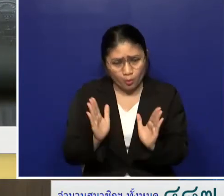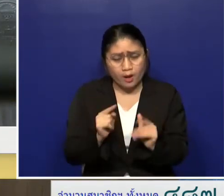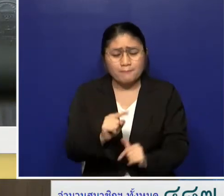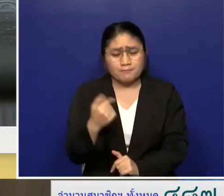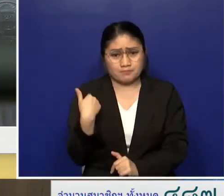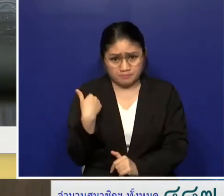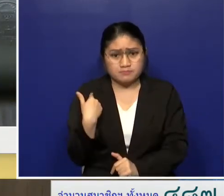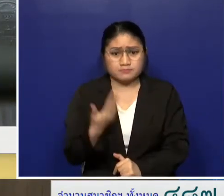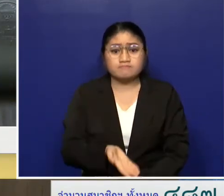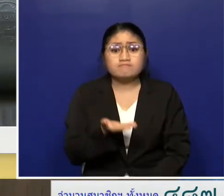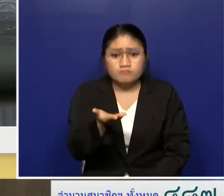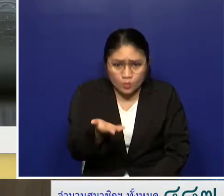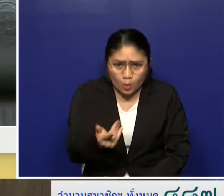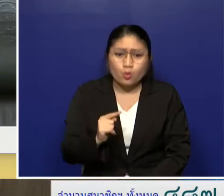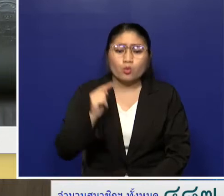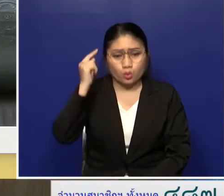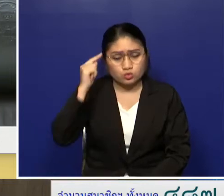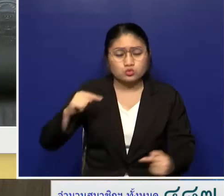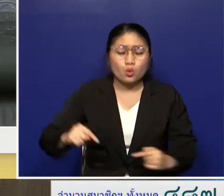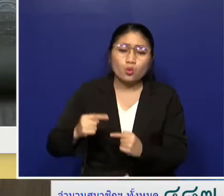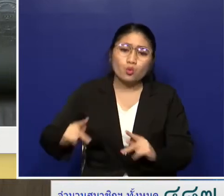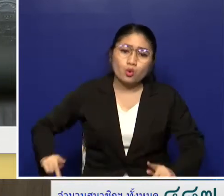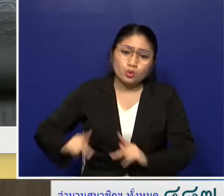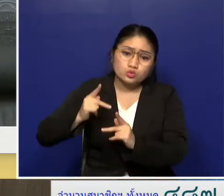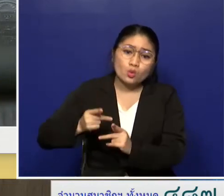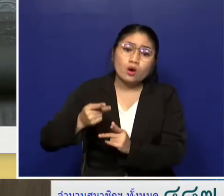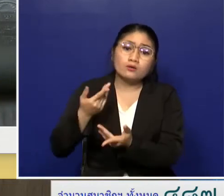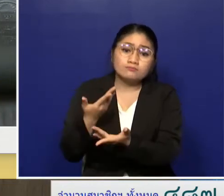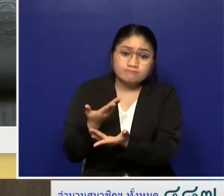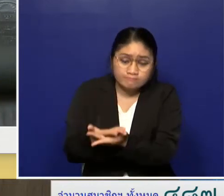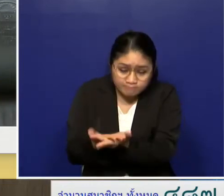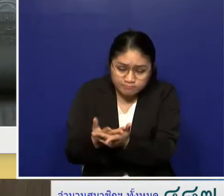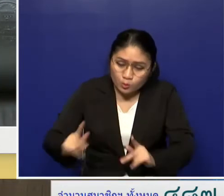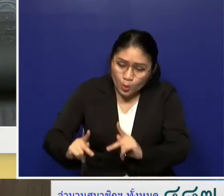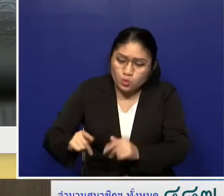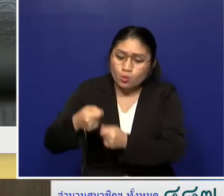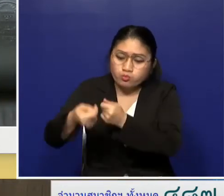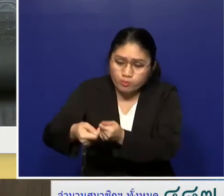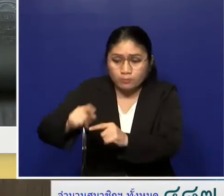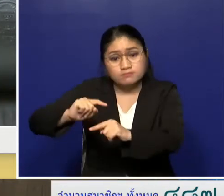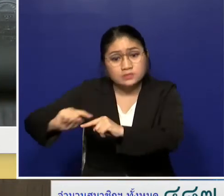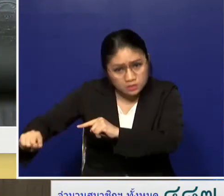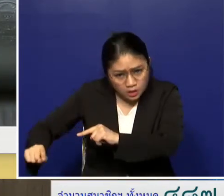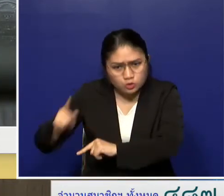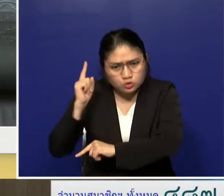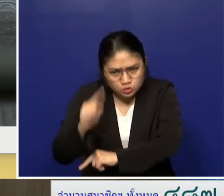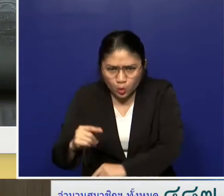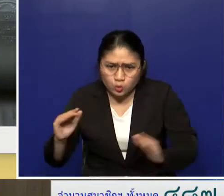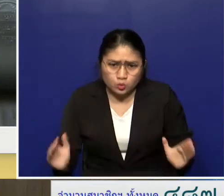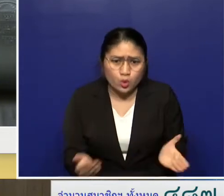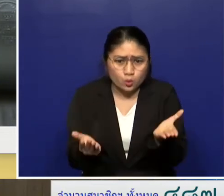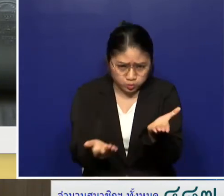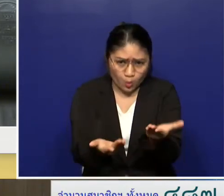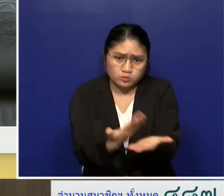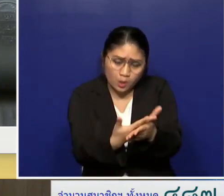วนะครับโดยกระส่วงการคังและกระสวงเกศตและสากรควรรมมอกันในการส่เสริมการปูกพืชทดแทนที่สร้างรายได้เท่า